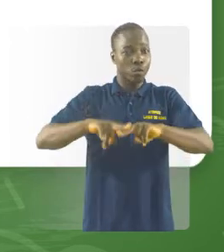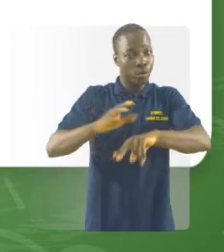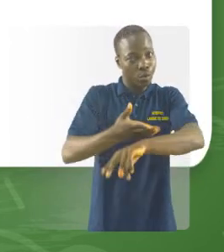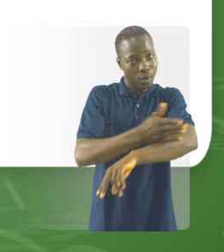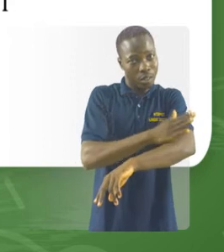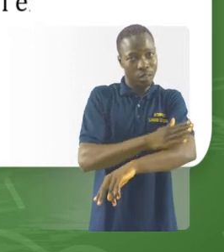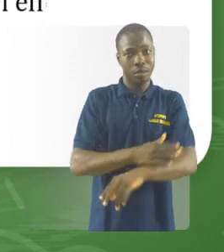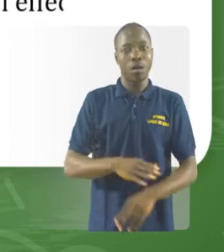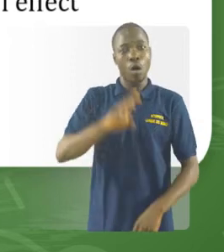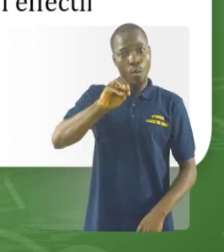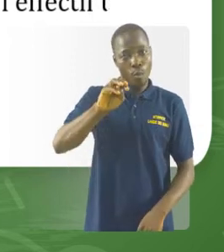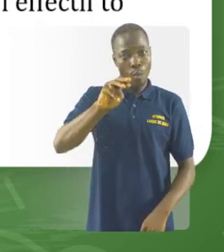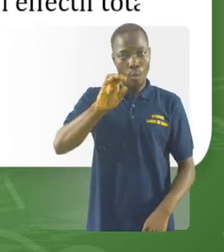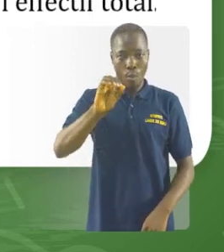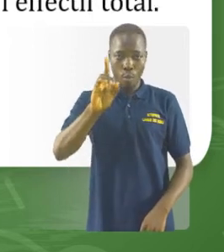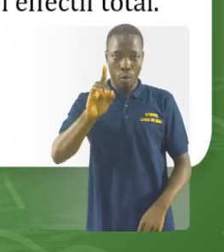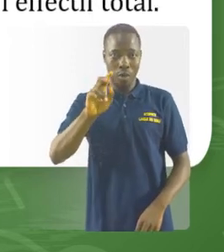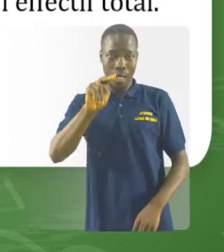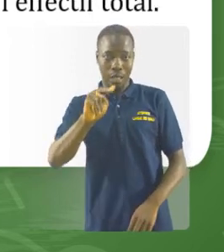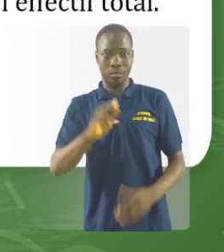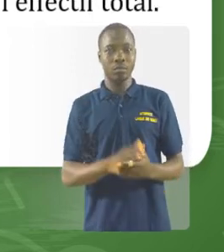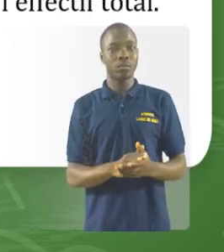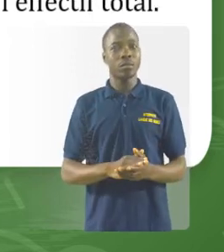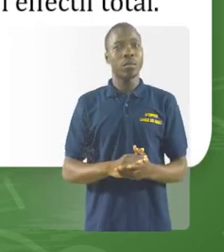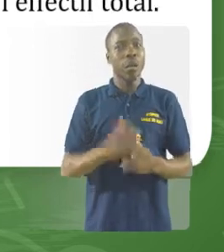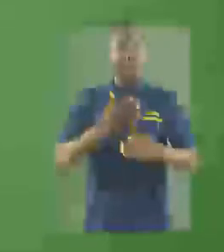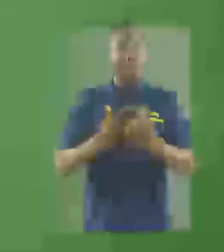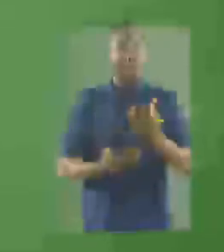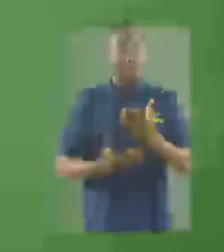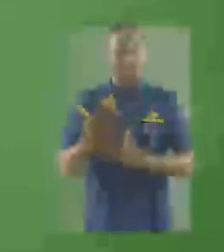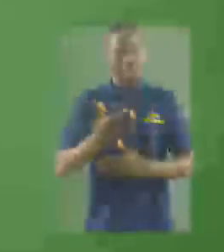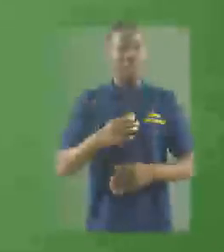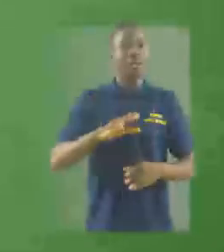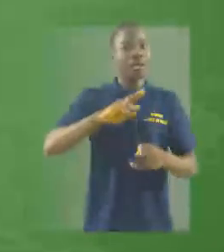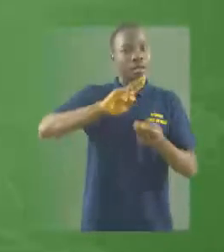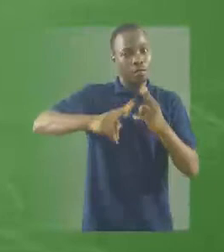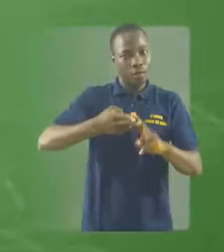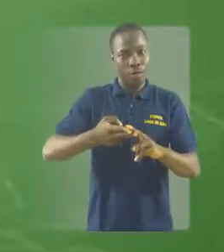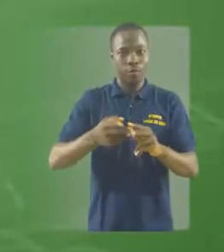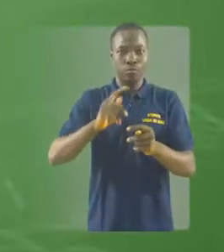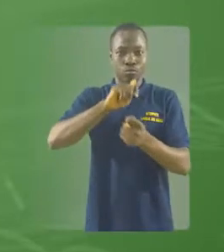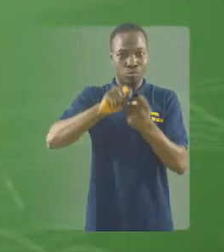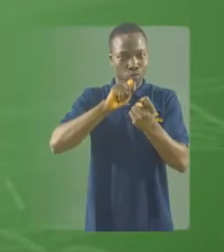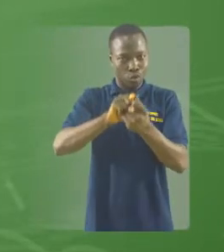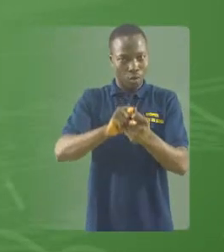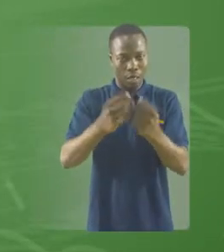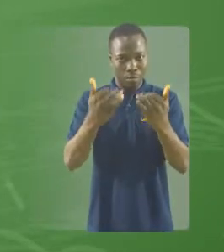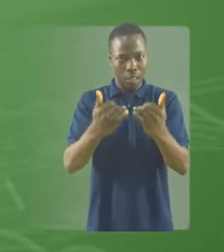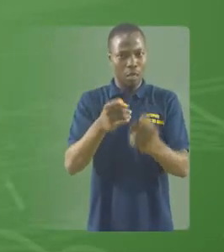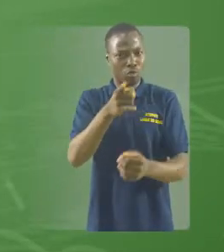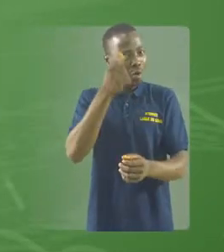N par l'effectif total. Donc, nous passons à un exercice de